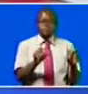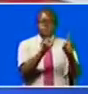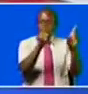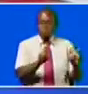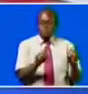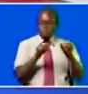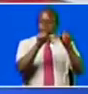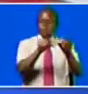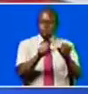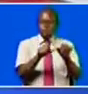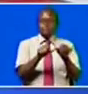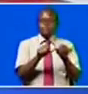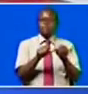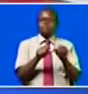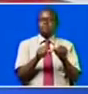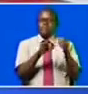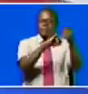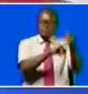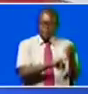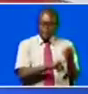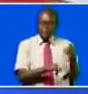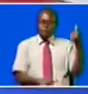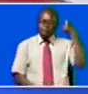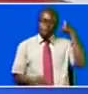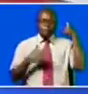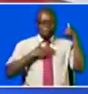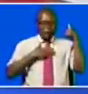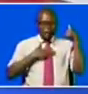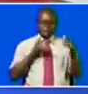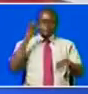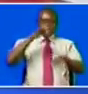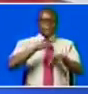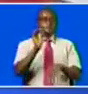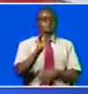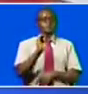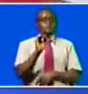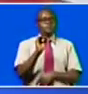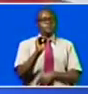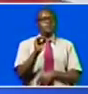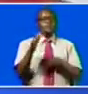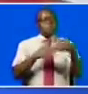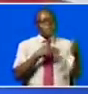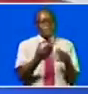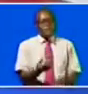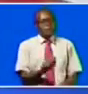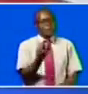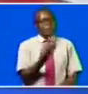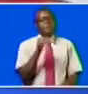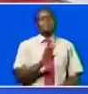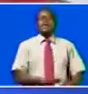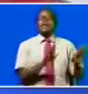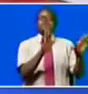tuendelee kuishi katika hii ndoa, simu yangu ni yangu, yako ni yako. Hata ukisikia ikilia, wachana nayo, nilie